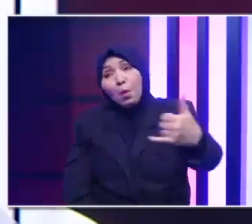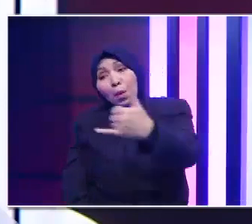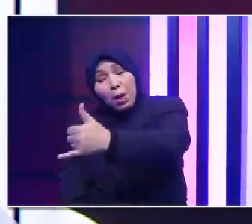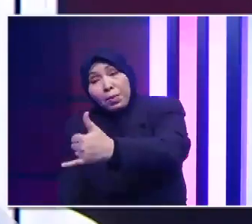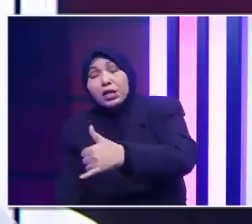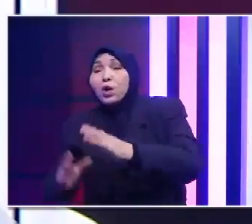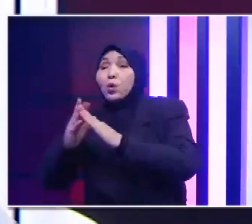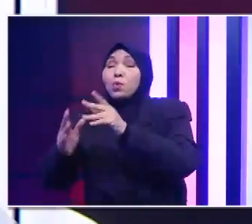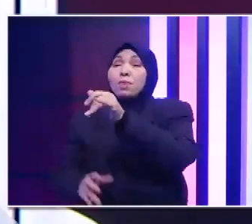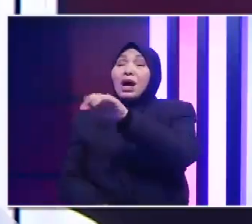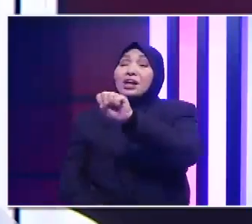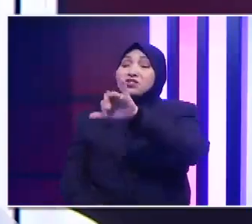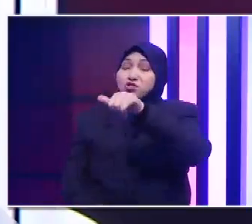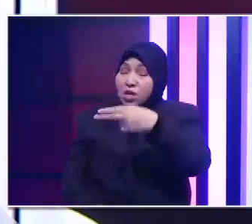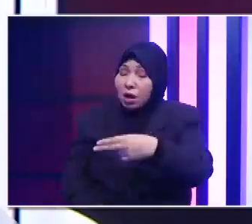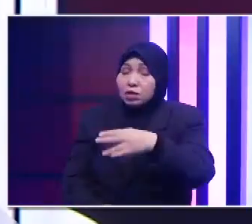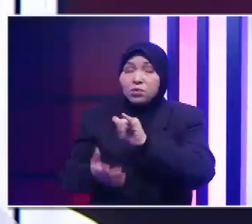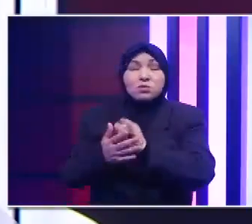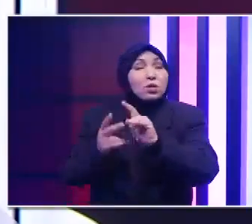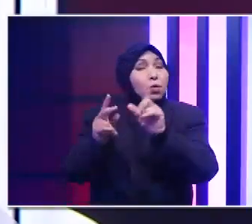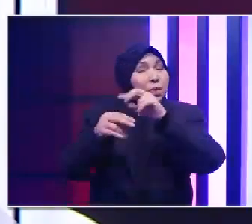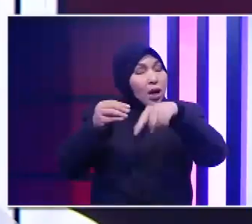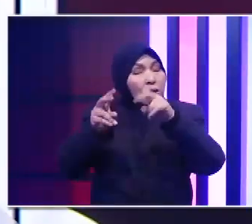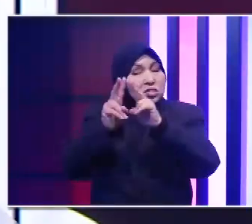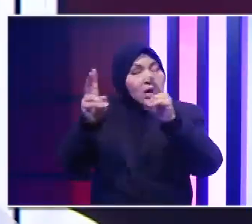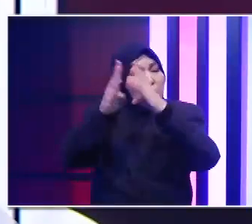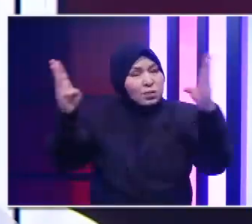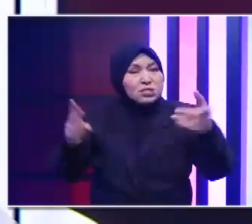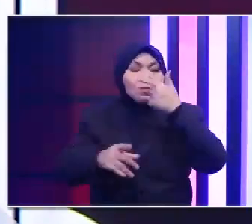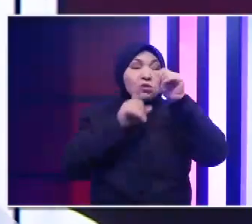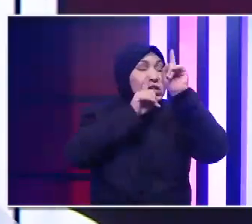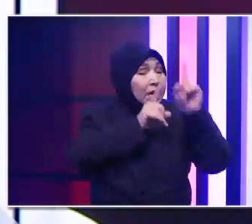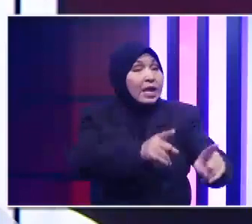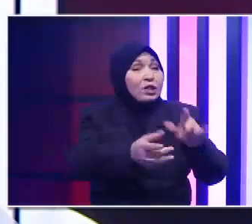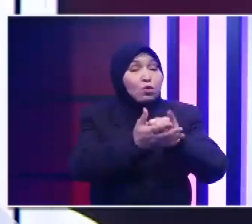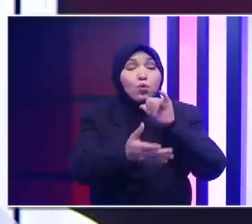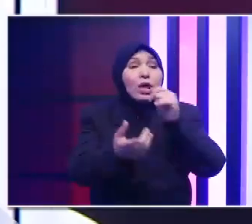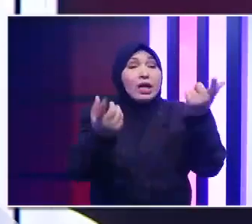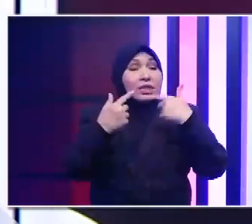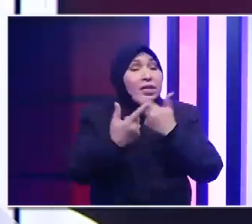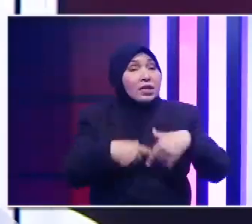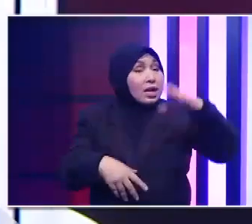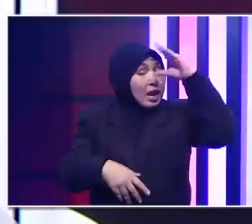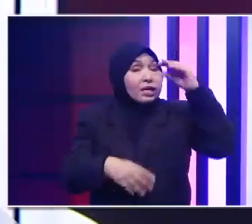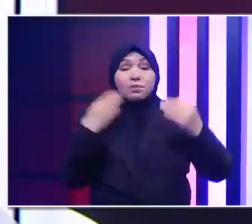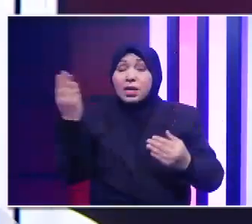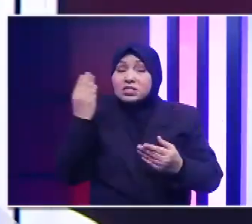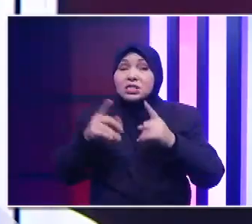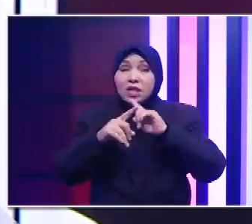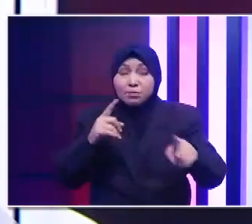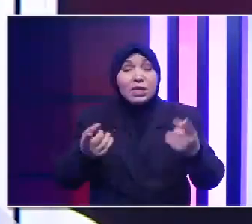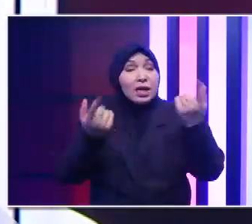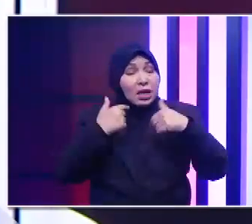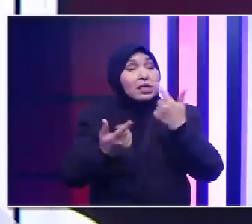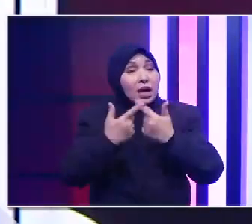kepada Aisyah dan itu sebenarnya satu pekarya sangat besar karena arahan itu bukannya datang daripada seorang lelaki yang biasa tetapi